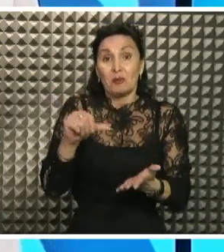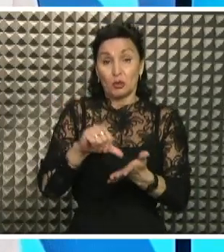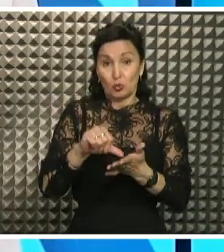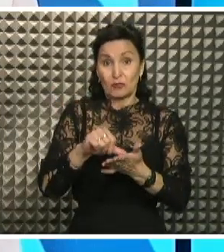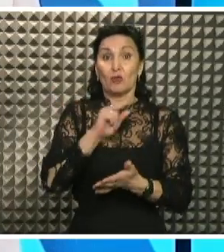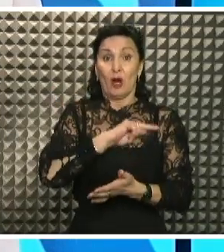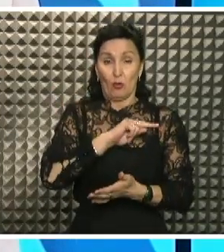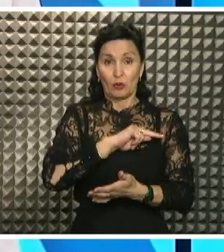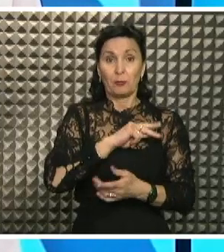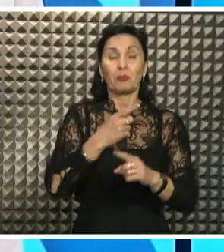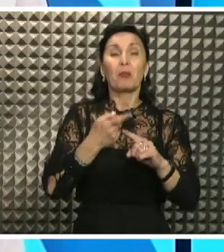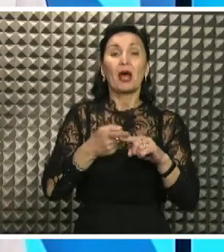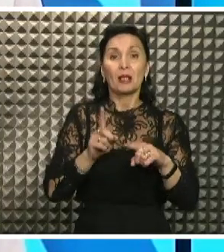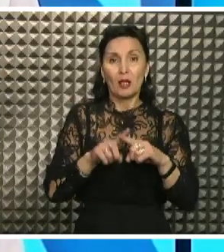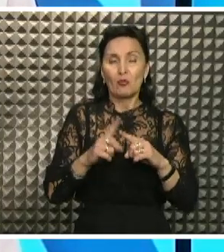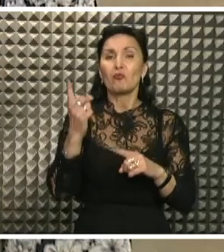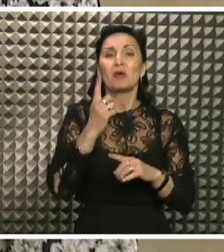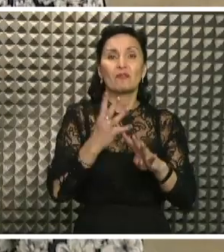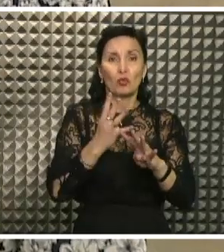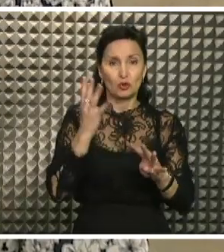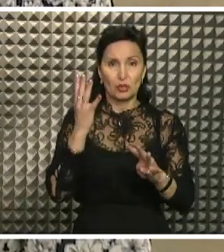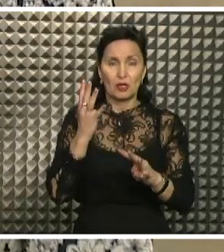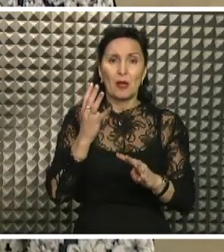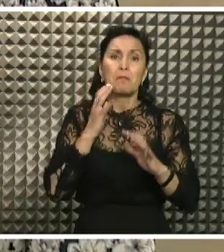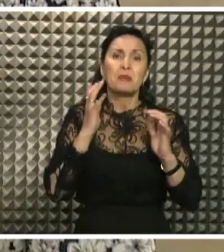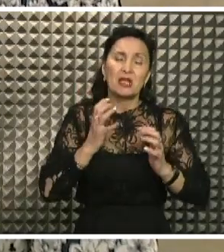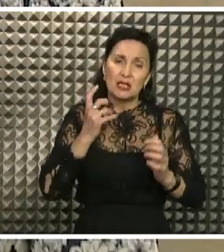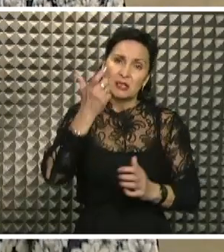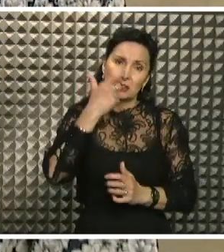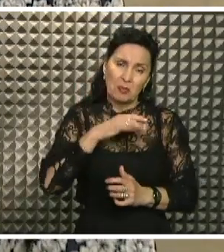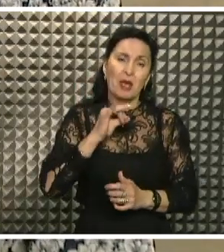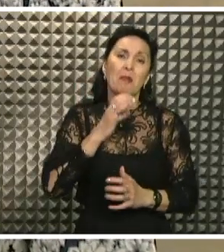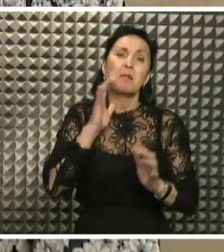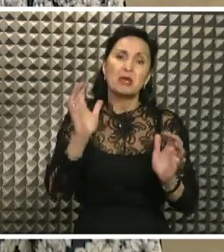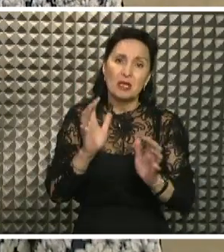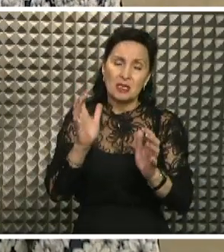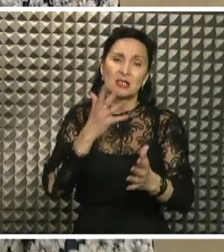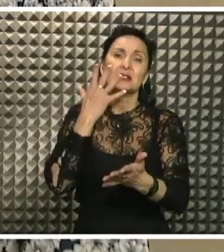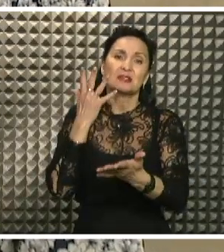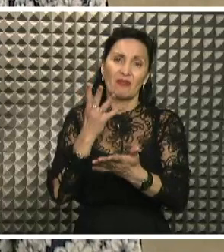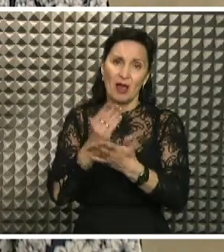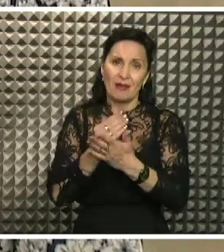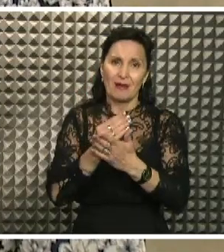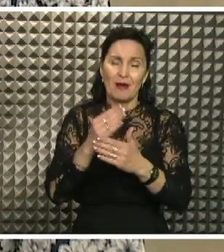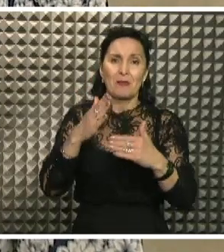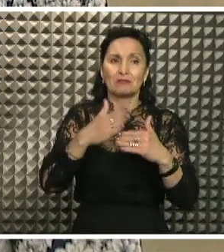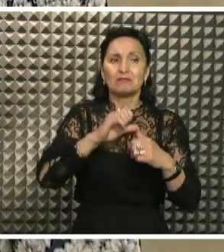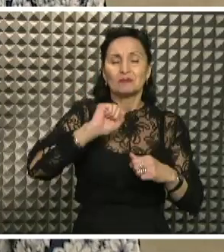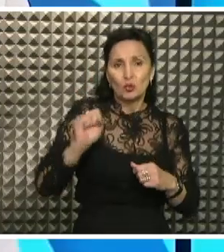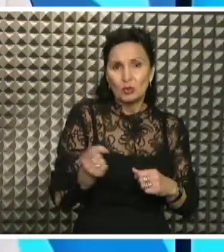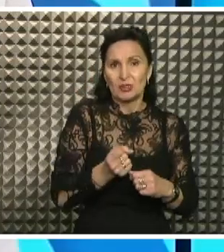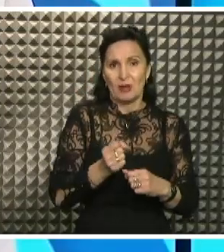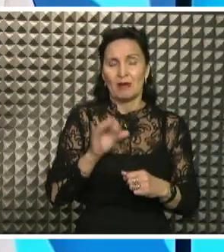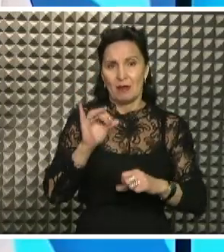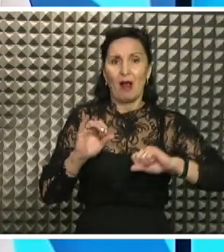присутствуете, рабочий. Поэтому в первую очередь поберегите себя и поберегите своих близких и коллег. То